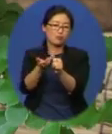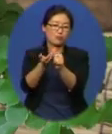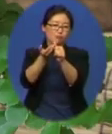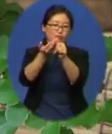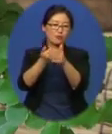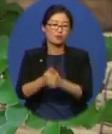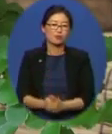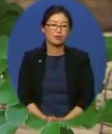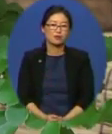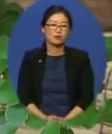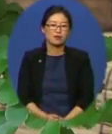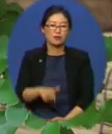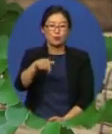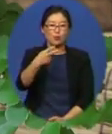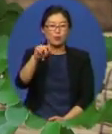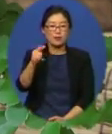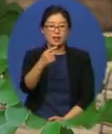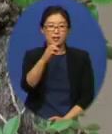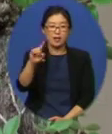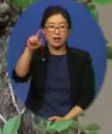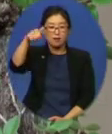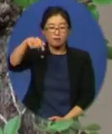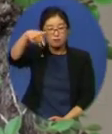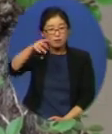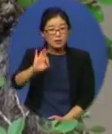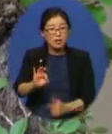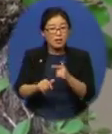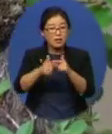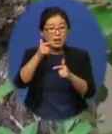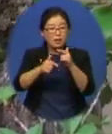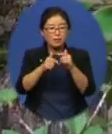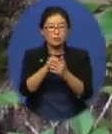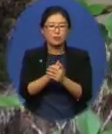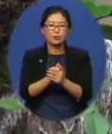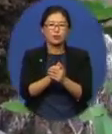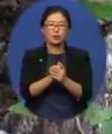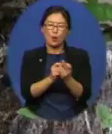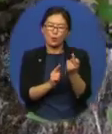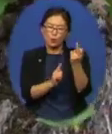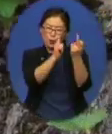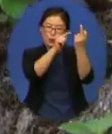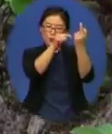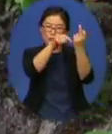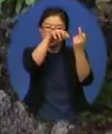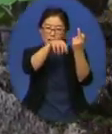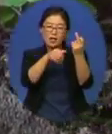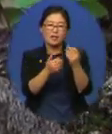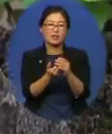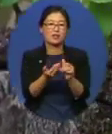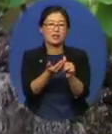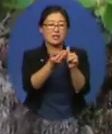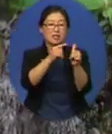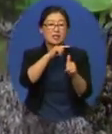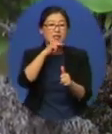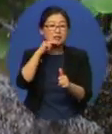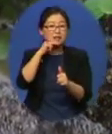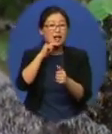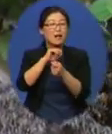고산 아구장나무는 고산지대 바위틈에서 드물게 자라는 장미과에 속하는 낙엽